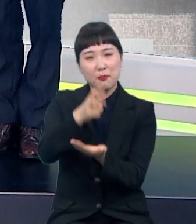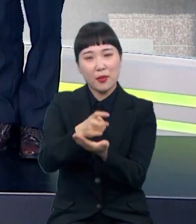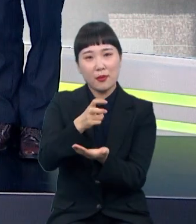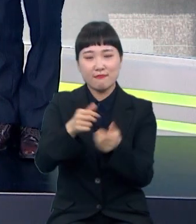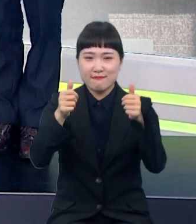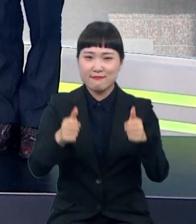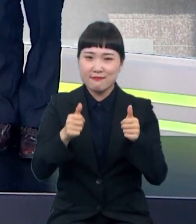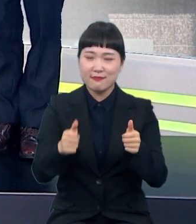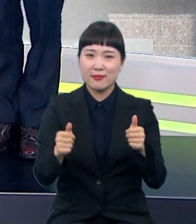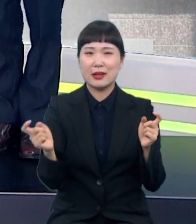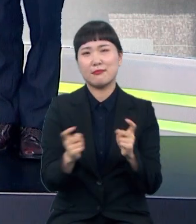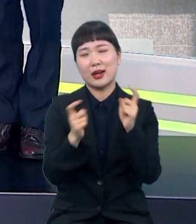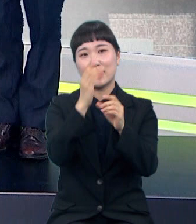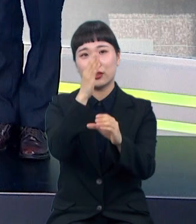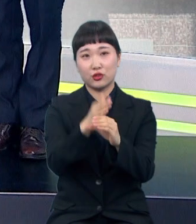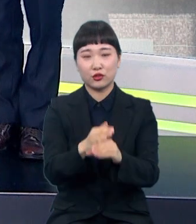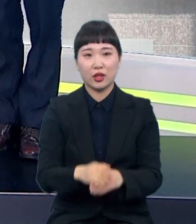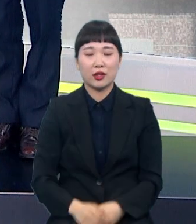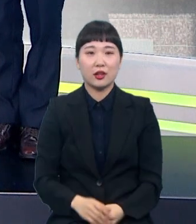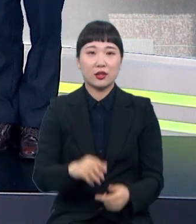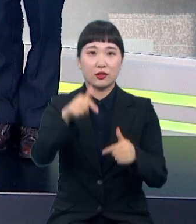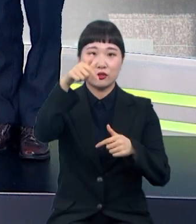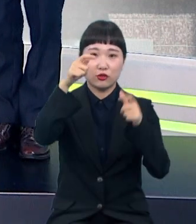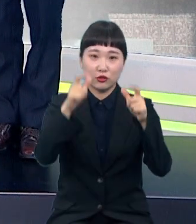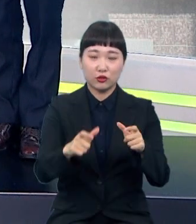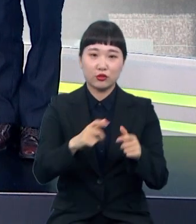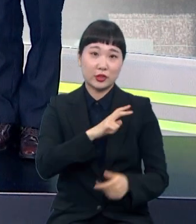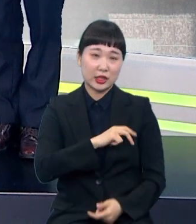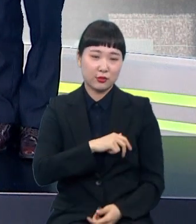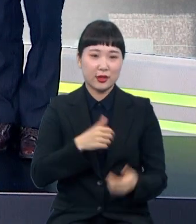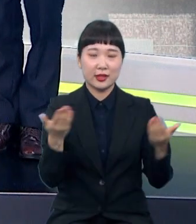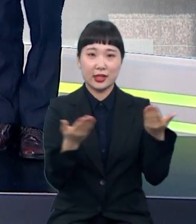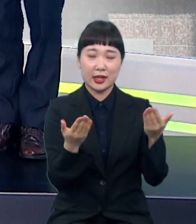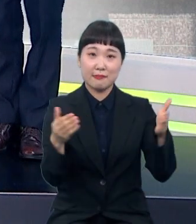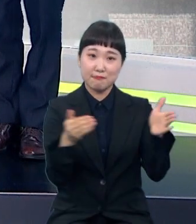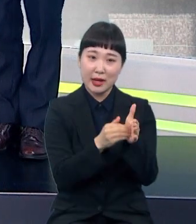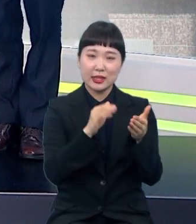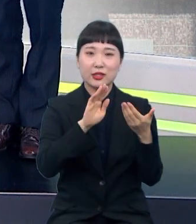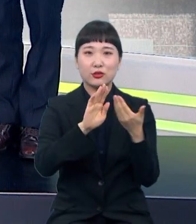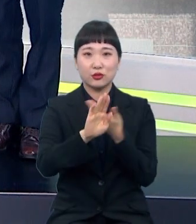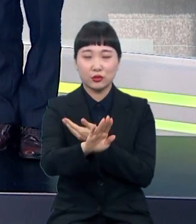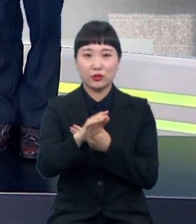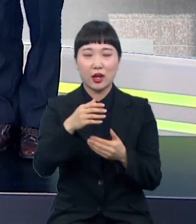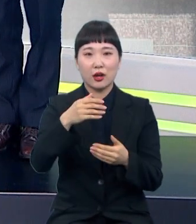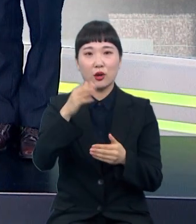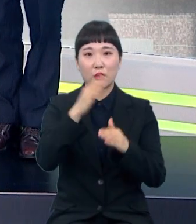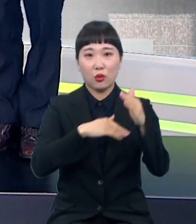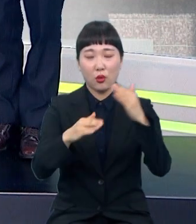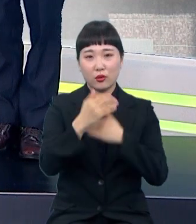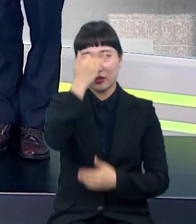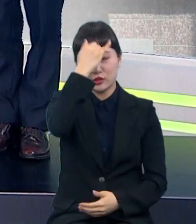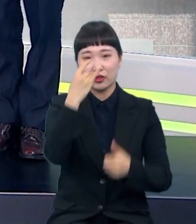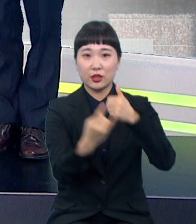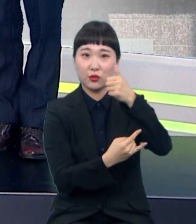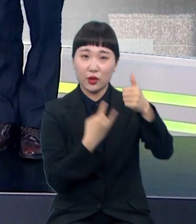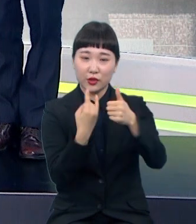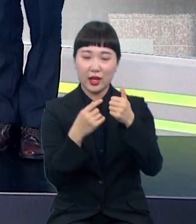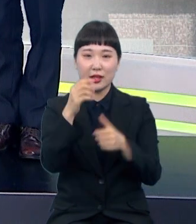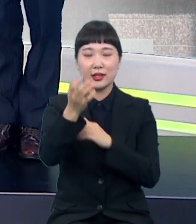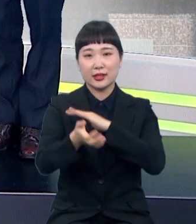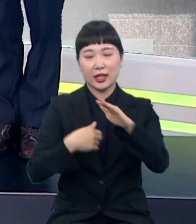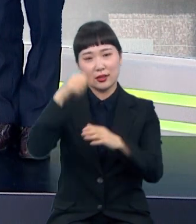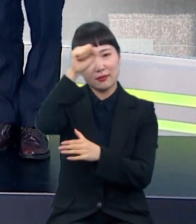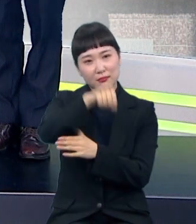있습니다. 구의원 임기를 마치고 구 산하기관으로 취업하려면 인천시 공직자윤리위원회에 사전 취업 승인을 받아야